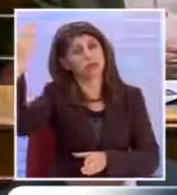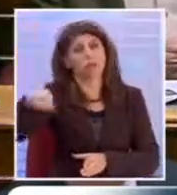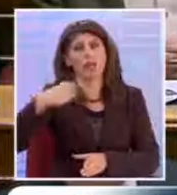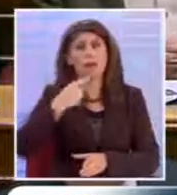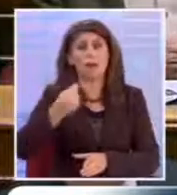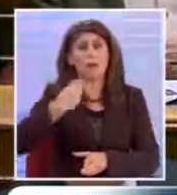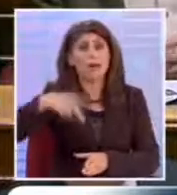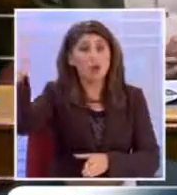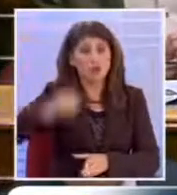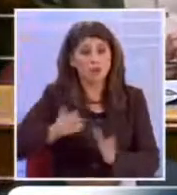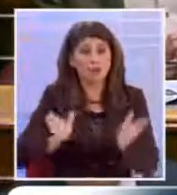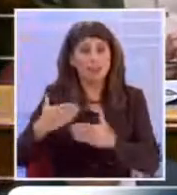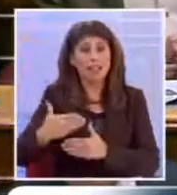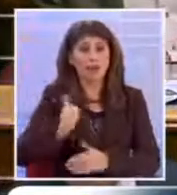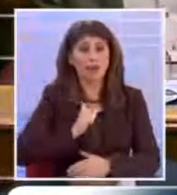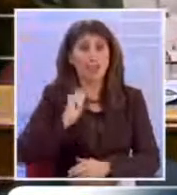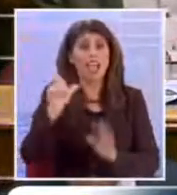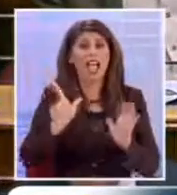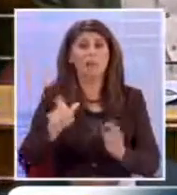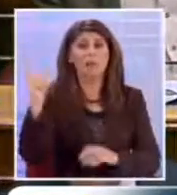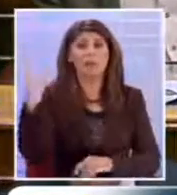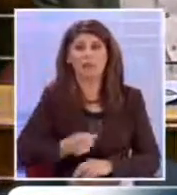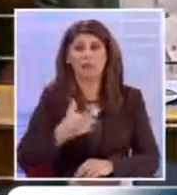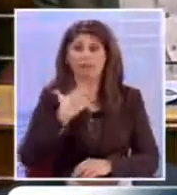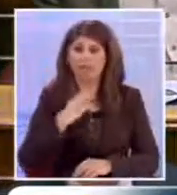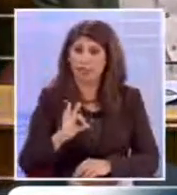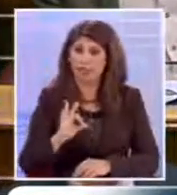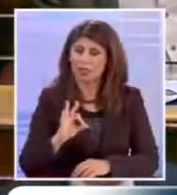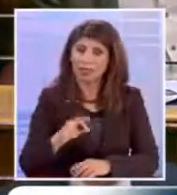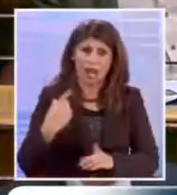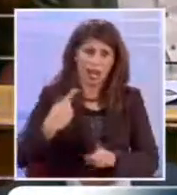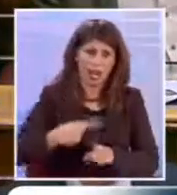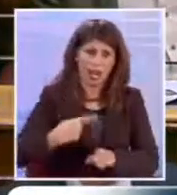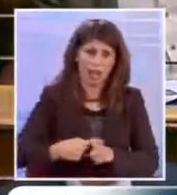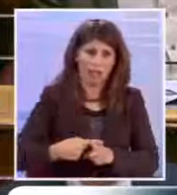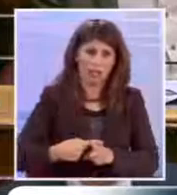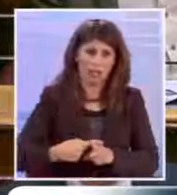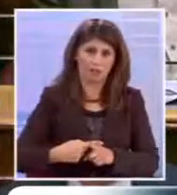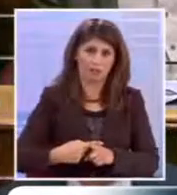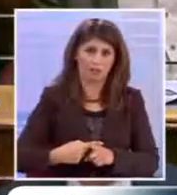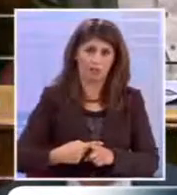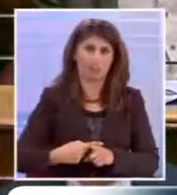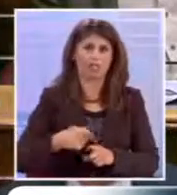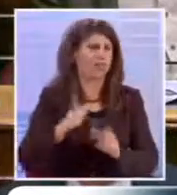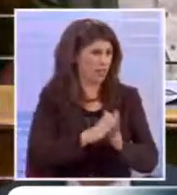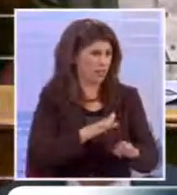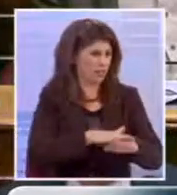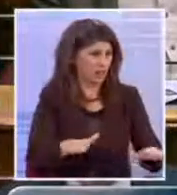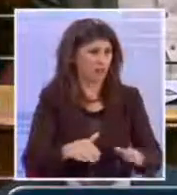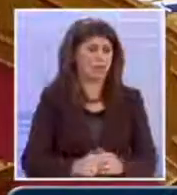του ιδιώτη θα είναι 70%. Άρα η Ελλάδα... Παρακαλώ, ολοκληρώστε. Παρακαλώ.